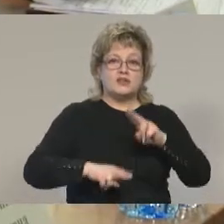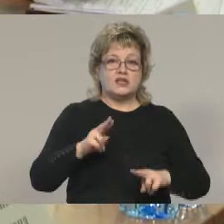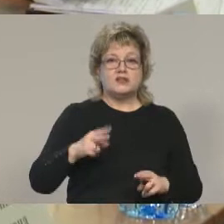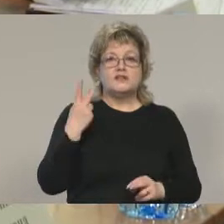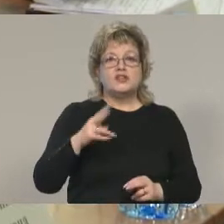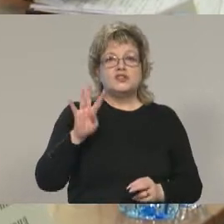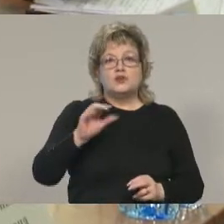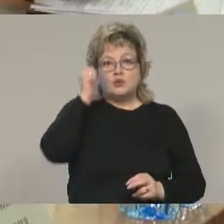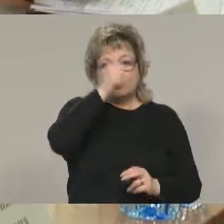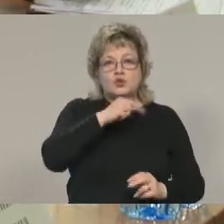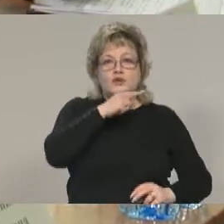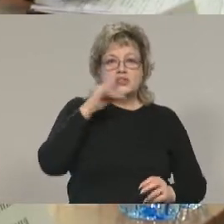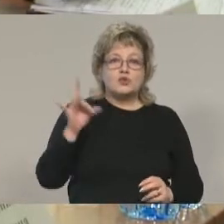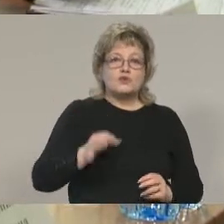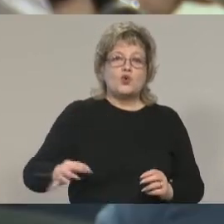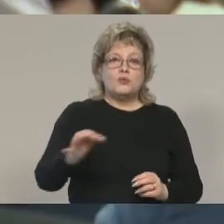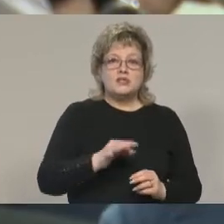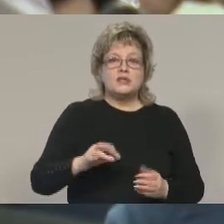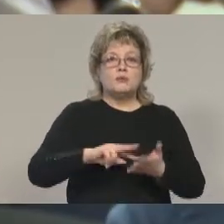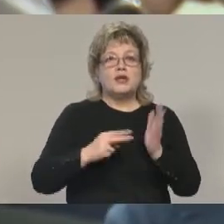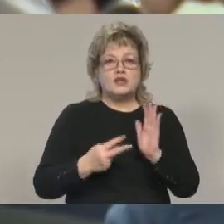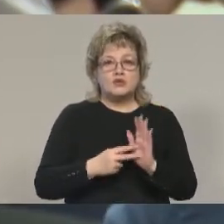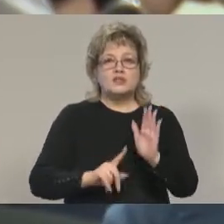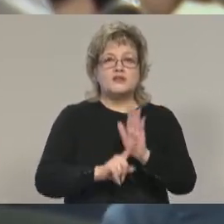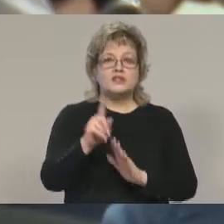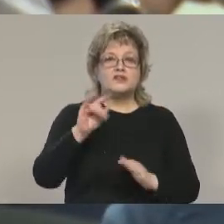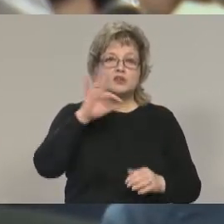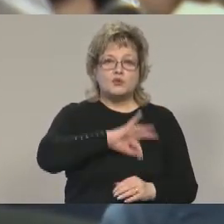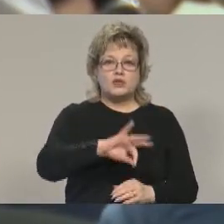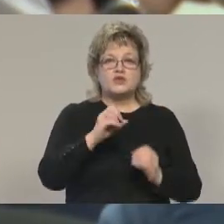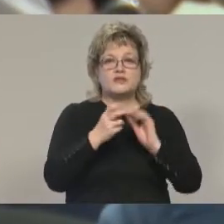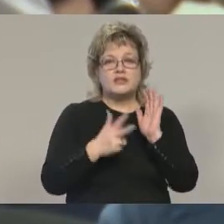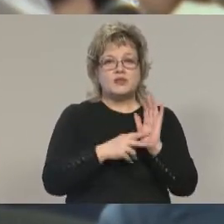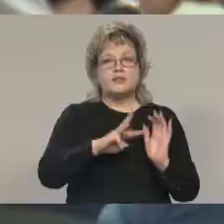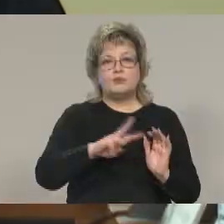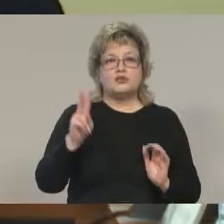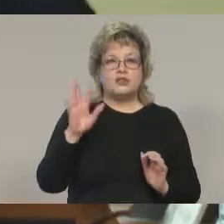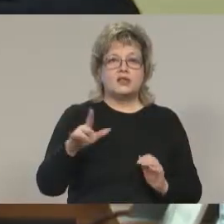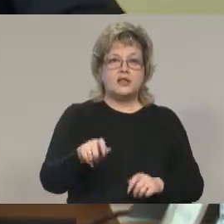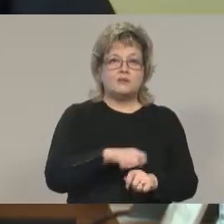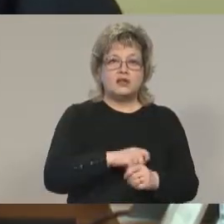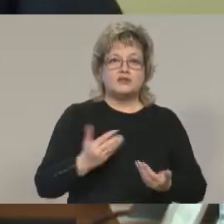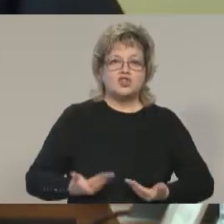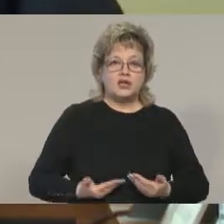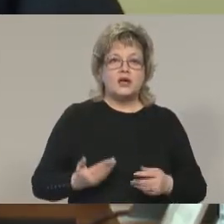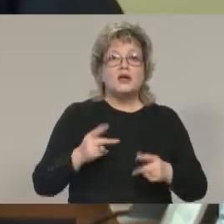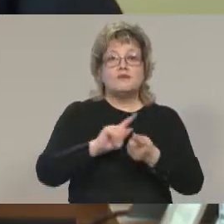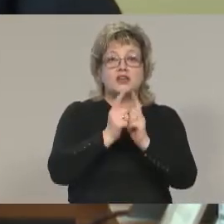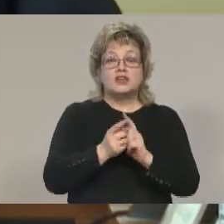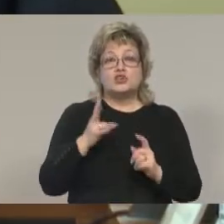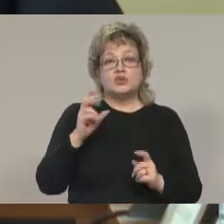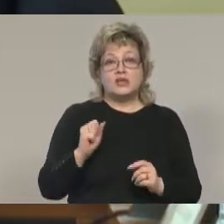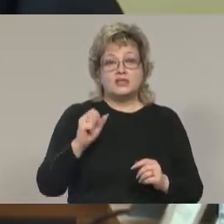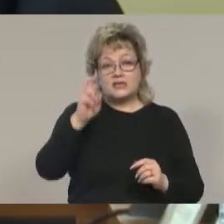строительства. К 2024 году в Ростовской области планируется ввести в эксплуатацию 18 миллионов квадратных метров жилья. В перерасчете